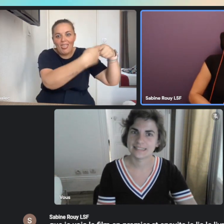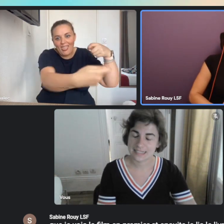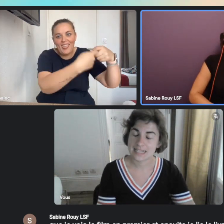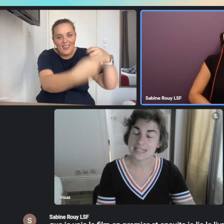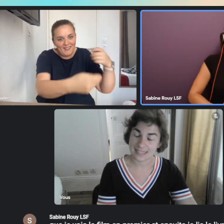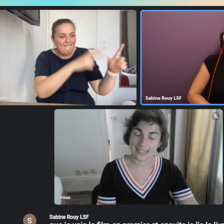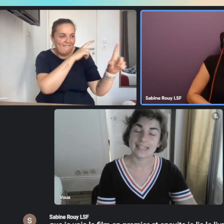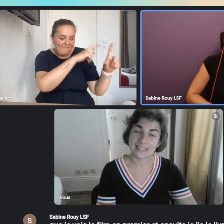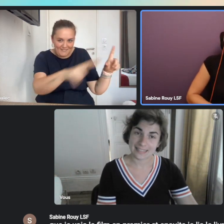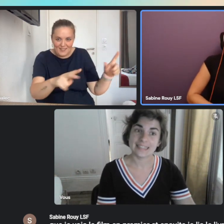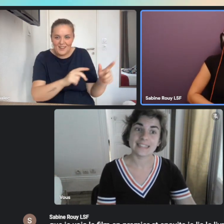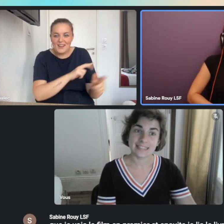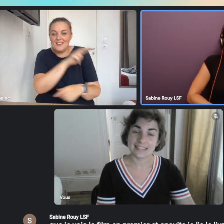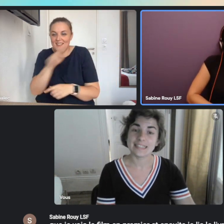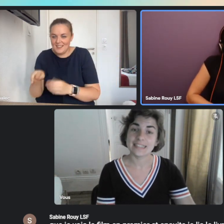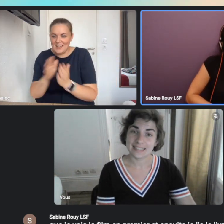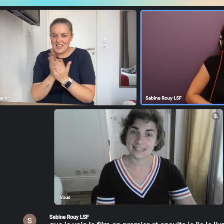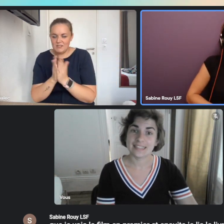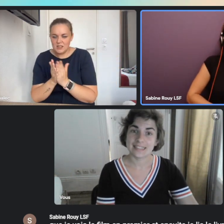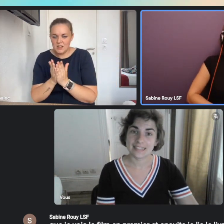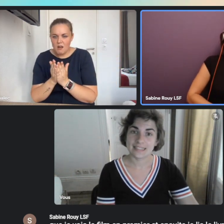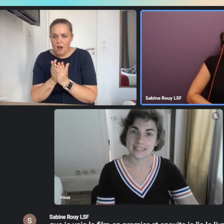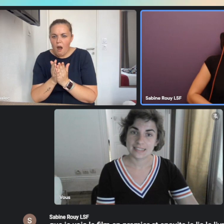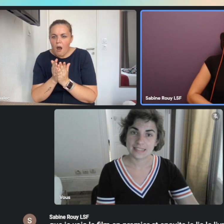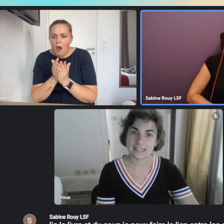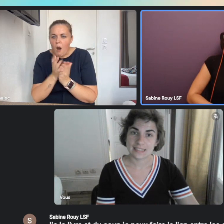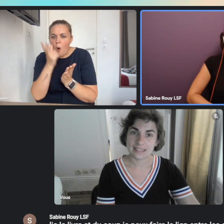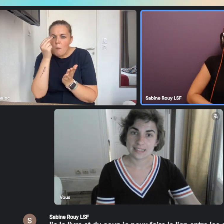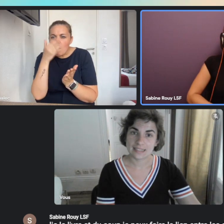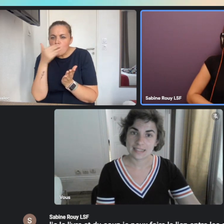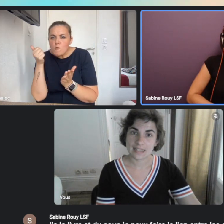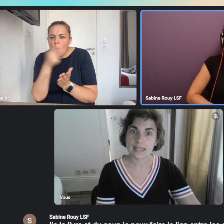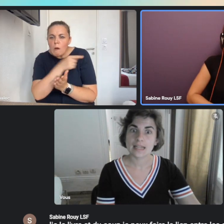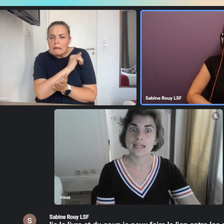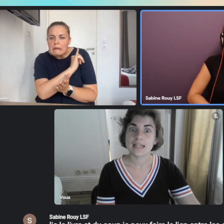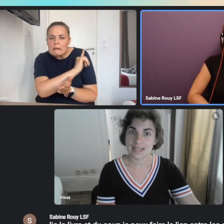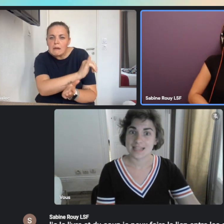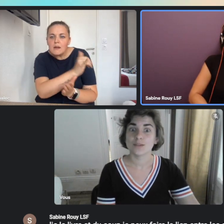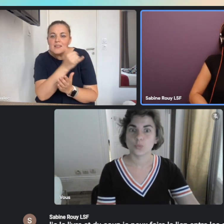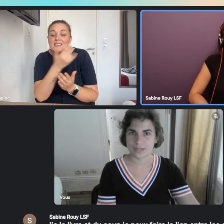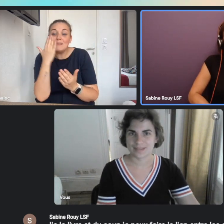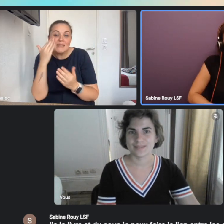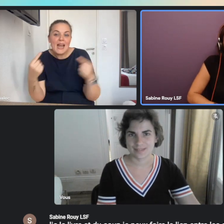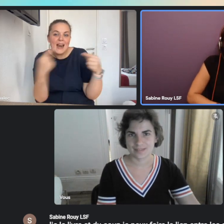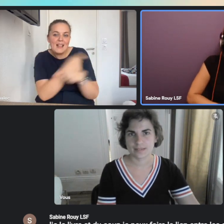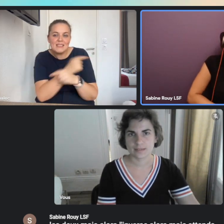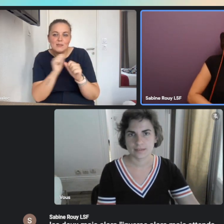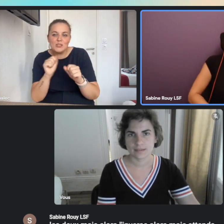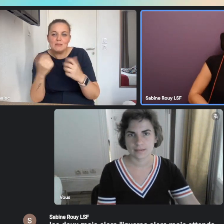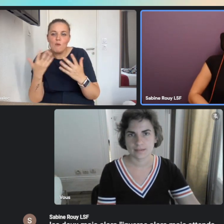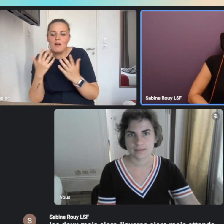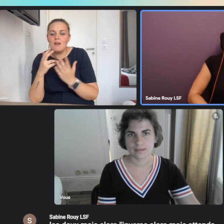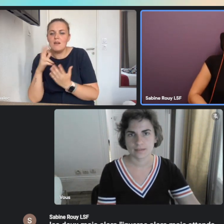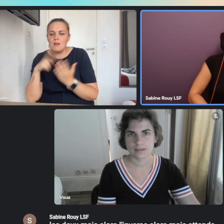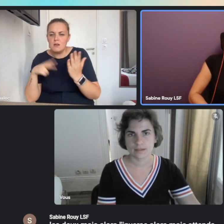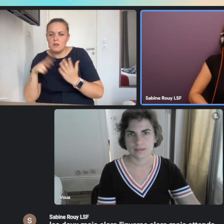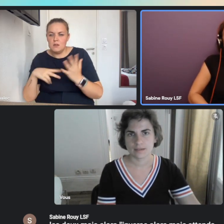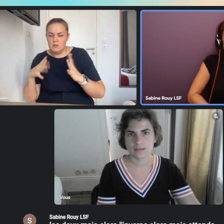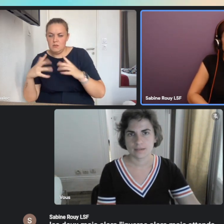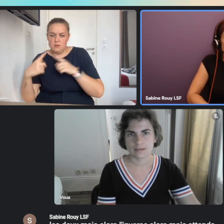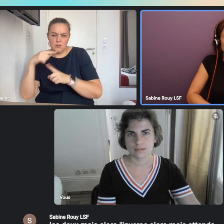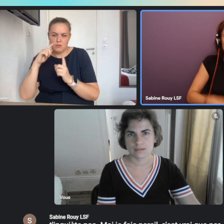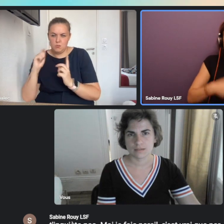alors il y a 3 films longs, je les ai vus et ensuite les livres, je comprenais mieux en fait qui était qui parce que, mais